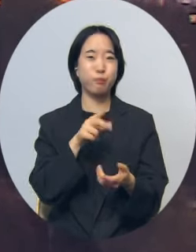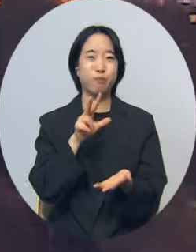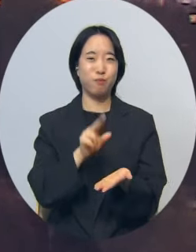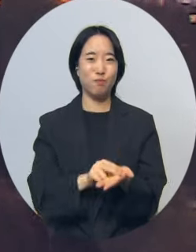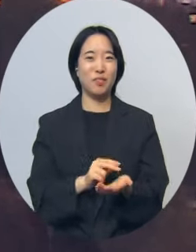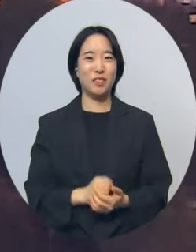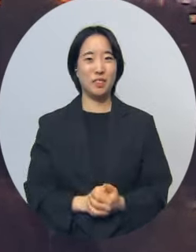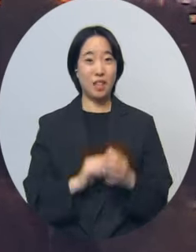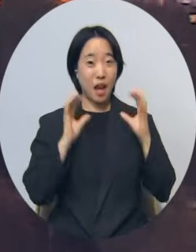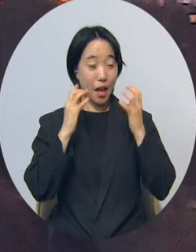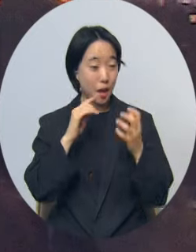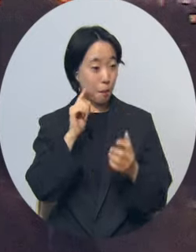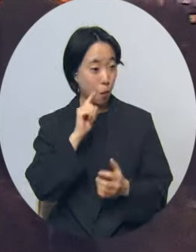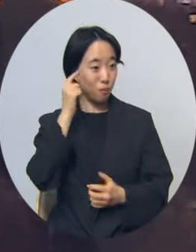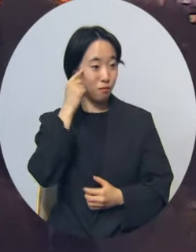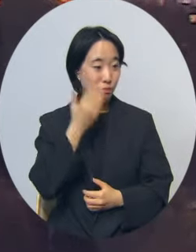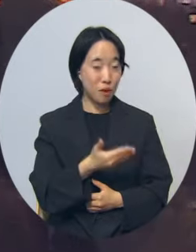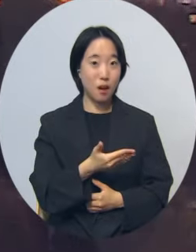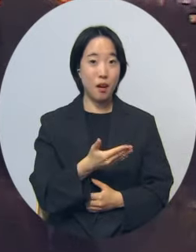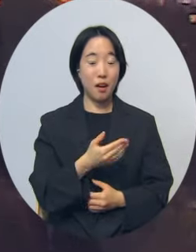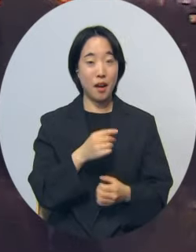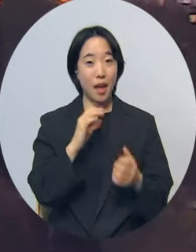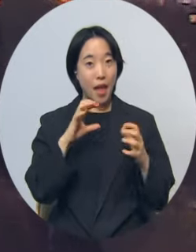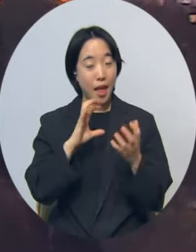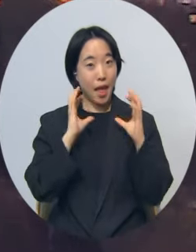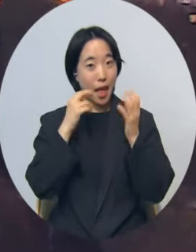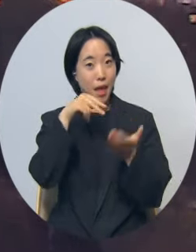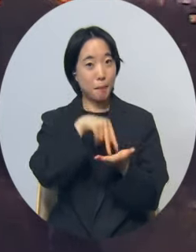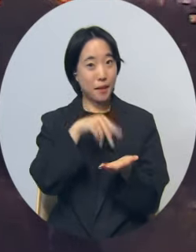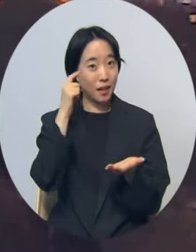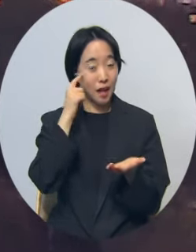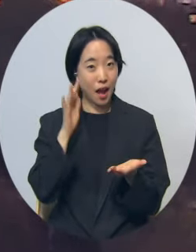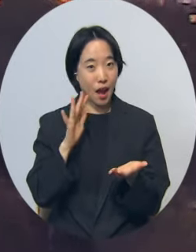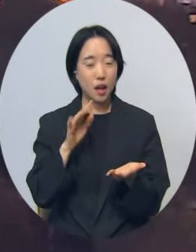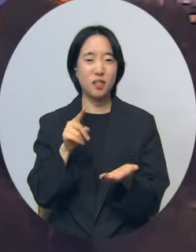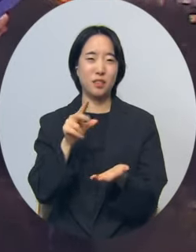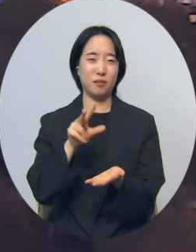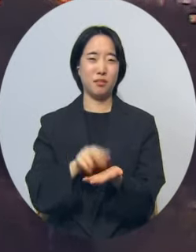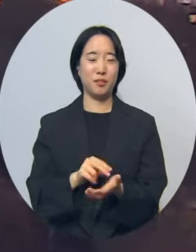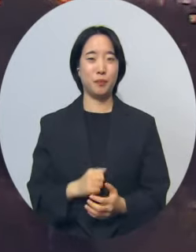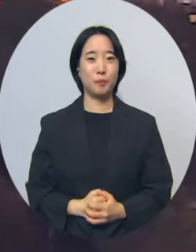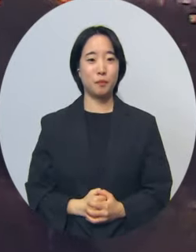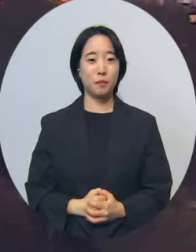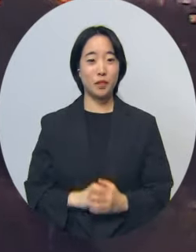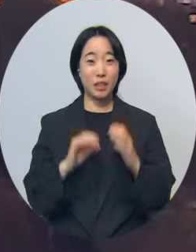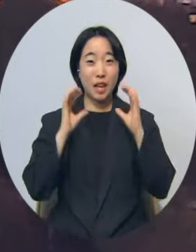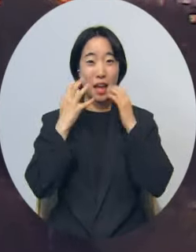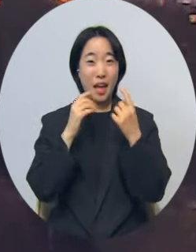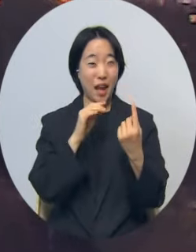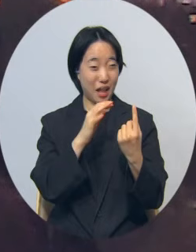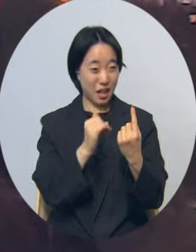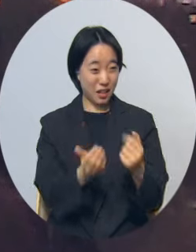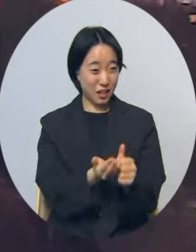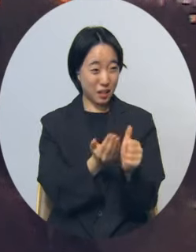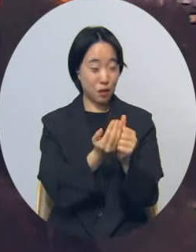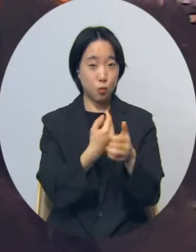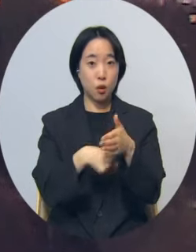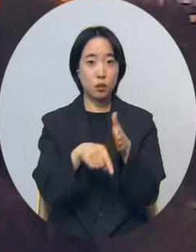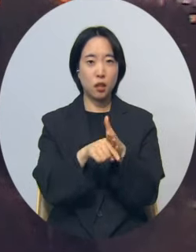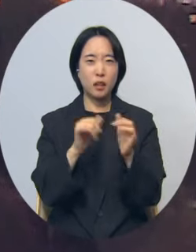기본 동력을 잃고 마는 겁니다. 한 아이를 키우려면 온 마을이 필요하다는 아프리카